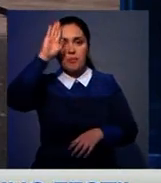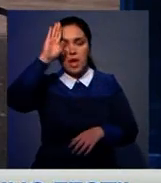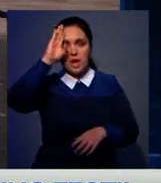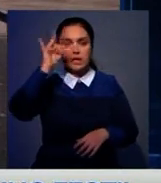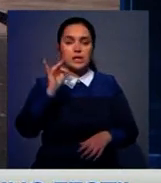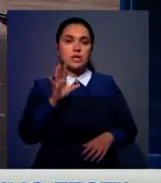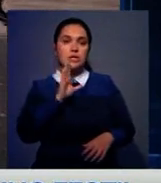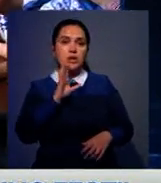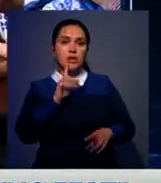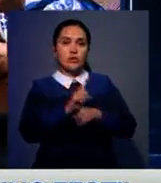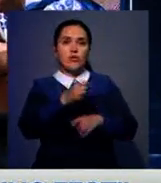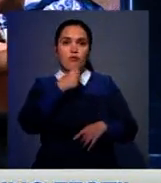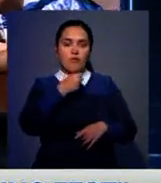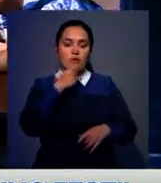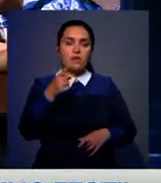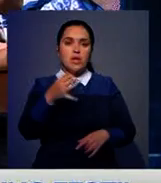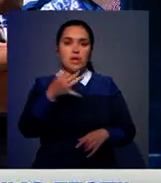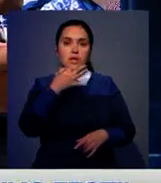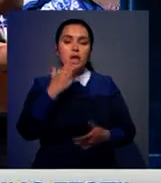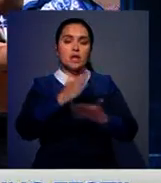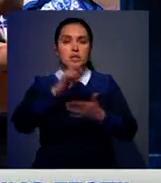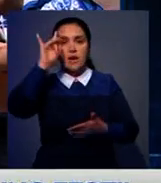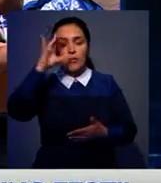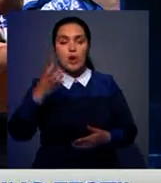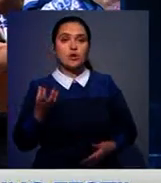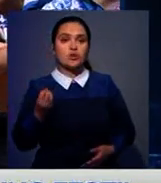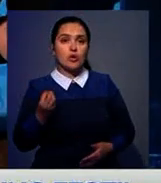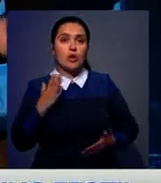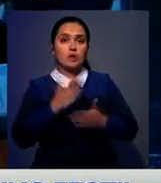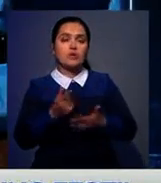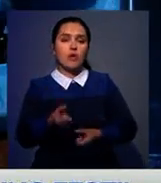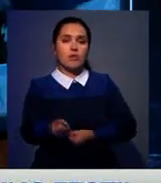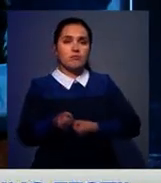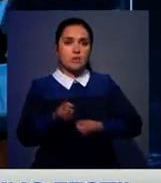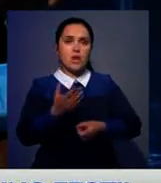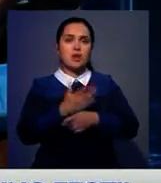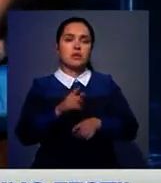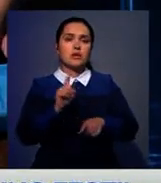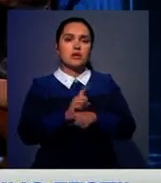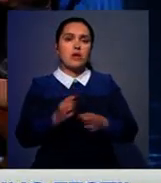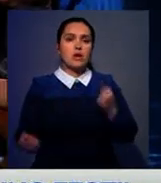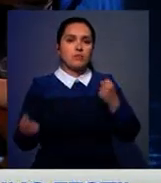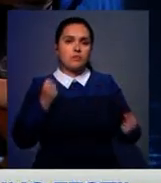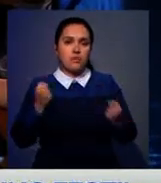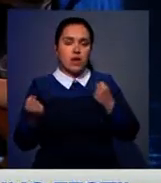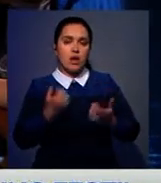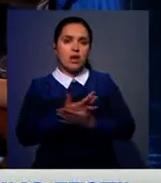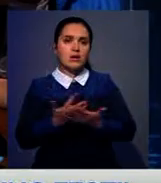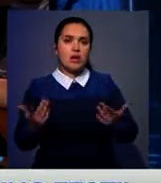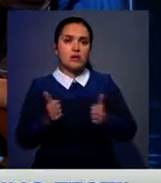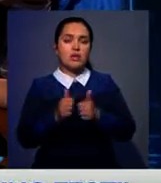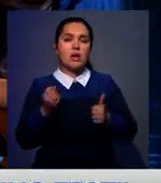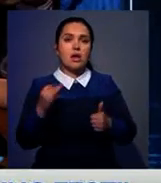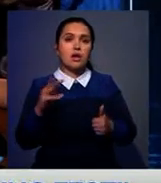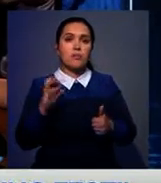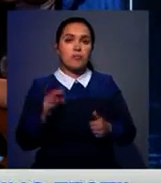сегодня почему-то взрослые так увлеклись этой игрой, она популярна. А еще тут канат перетягивает, силачи поднимают тяжелых овец. В соседнем же аймаке